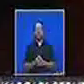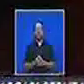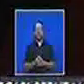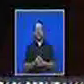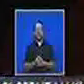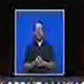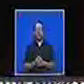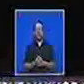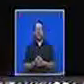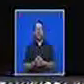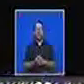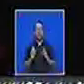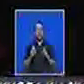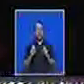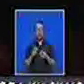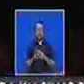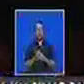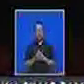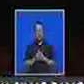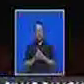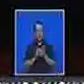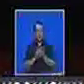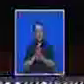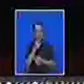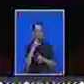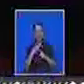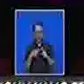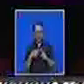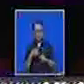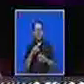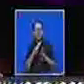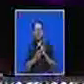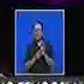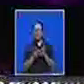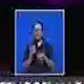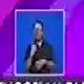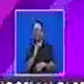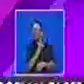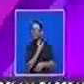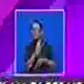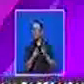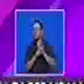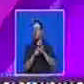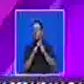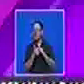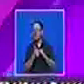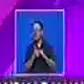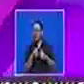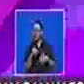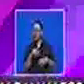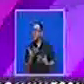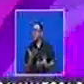Baik. Saya berikan kesempatan 1,5 menit untuk menanggapi studi kasus yang tadi telah kita simak bersama-sama.